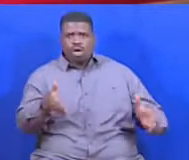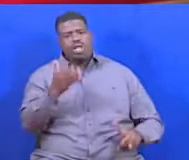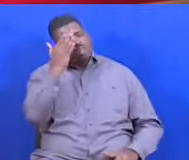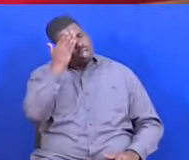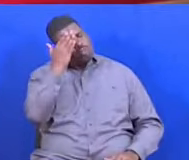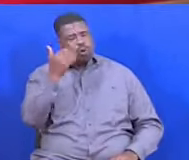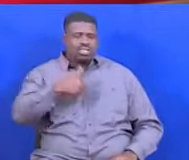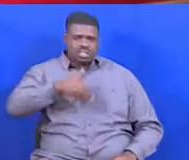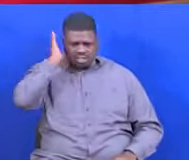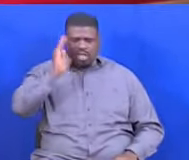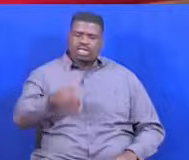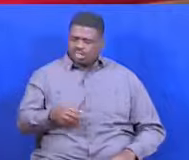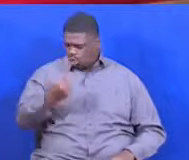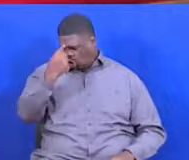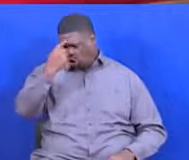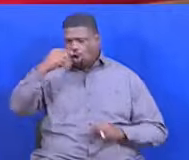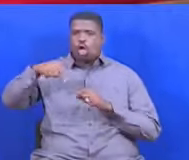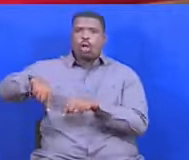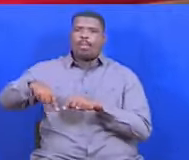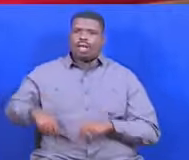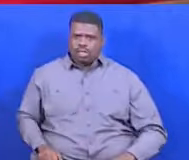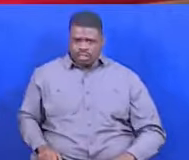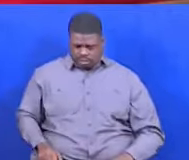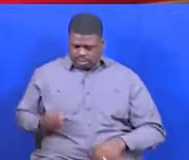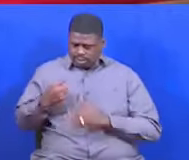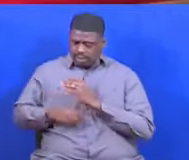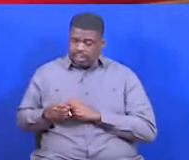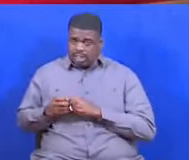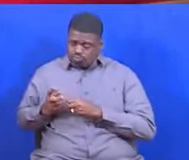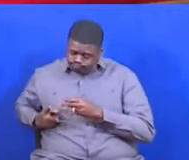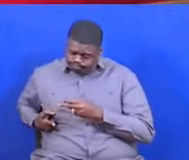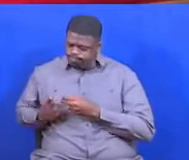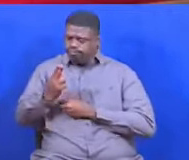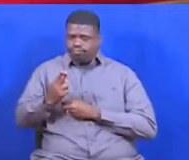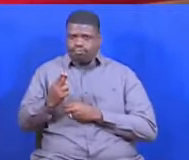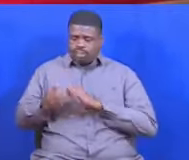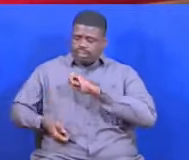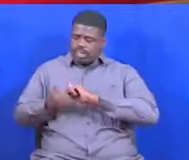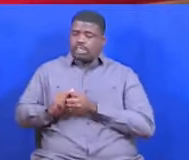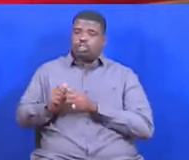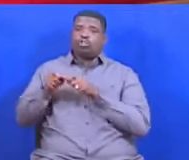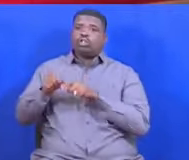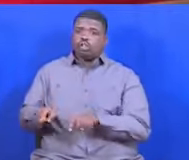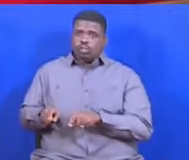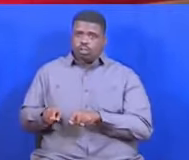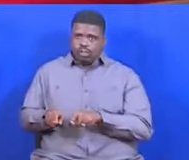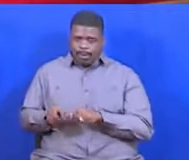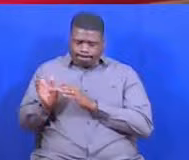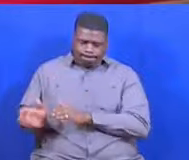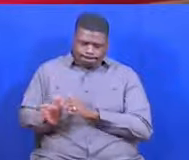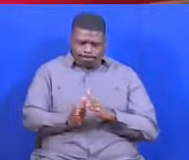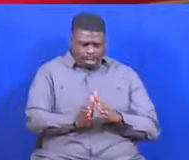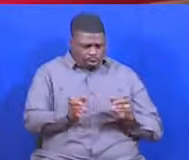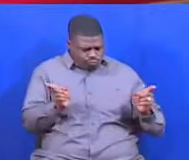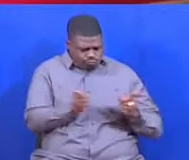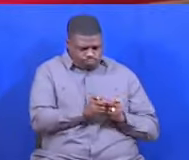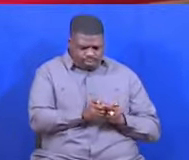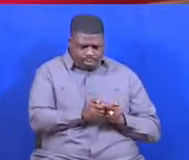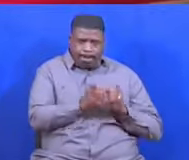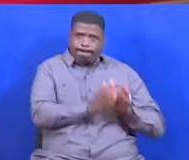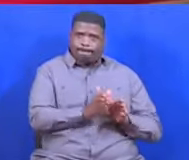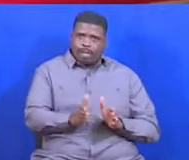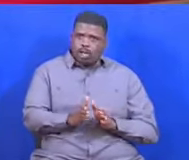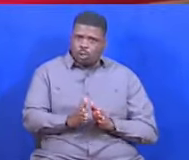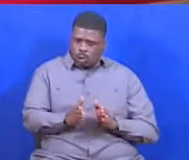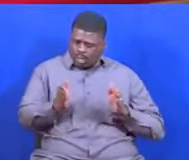inayokabili mkoa wa Dodoma. Katika kukabiliana na hali hiyo, serikali ina mipango ya muda mfupi, muda wa kati na